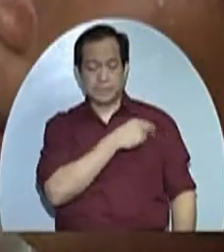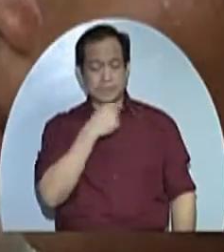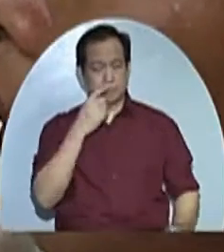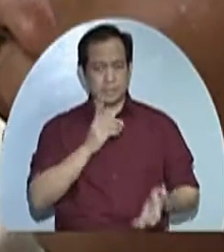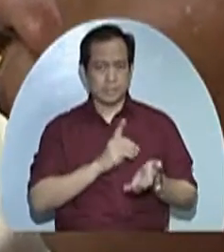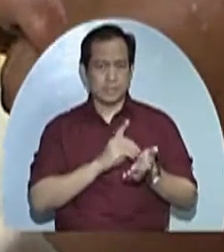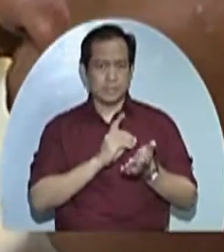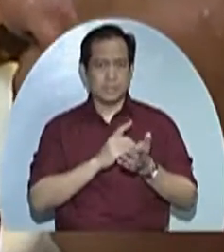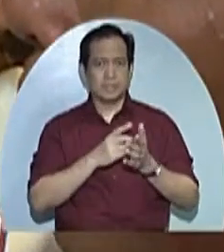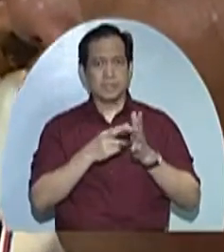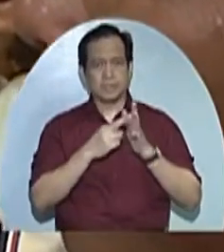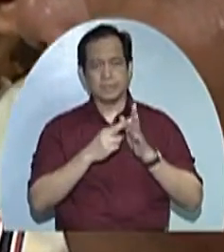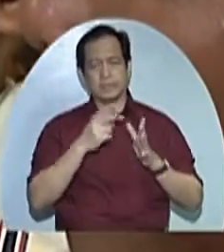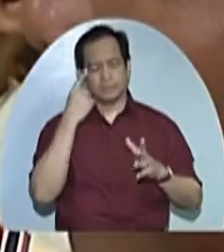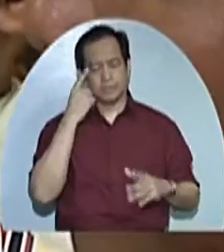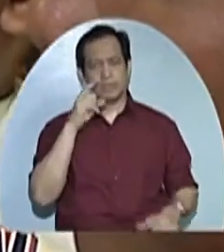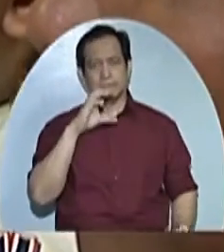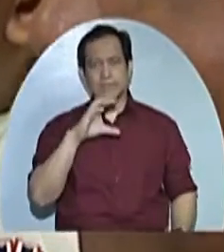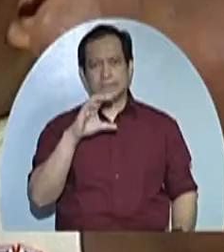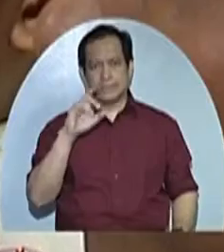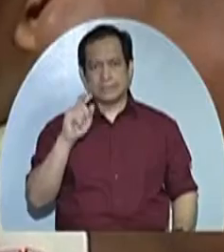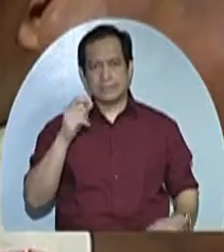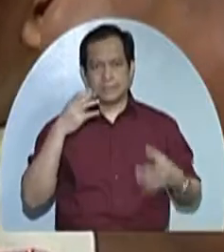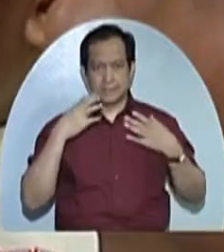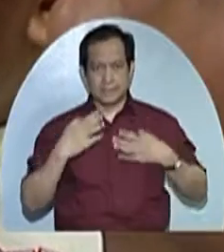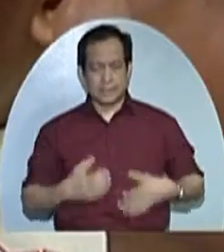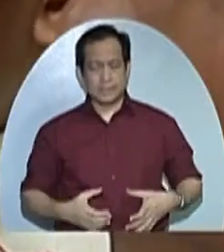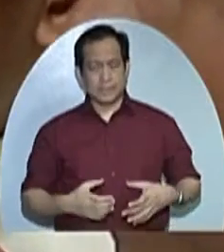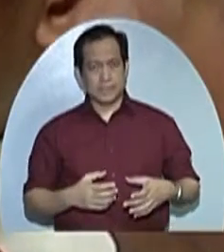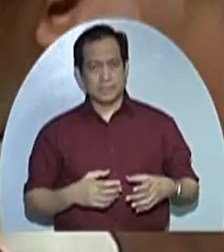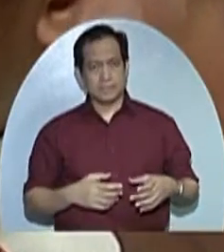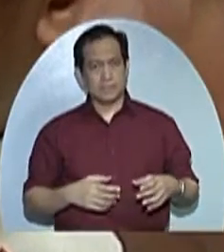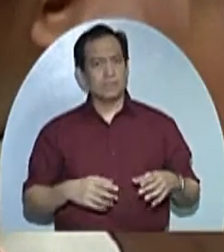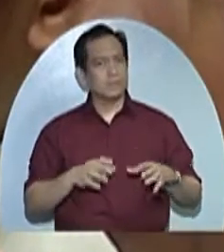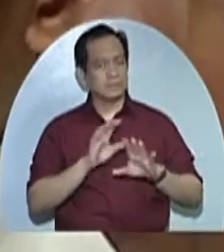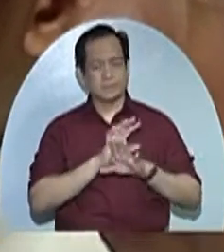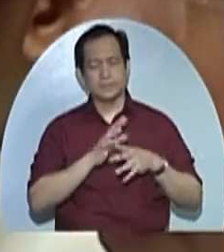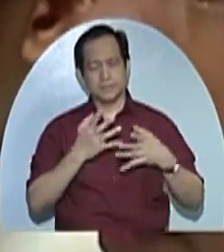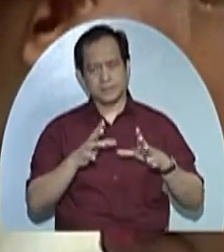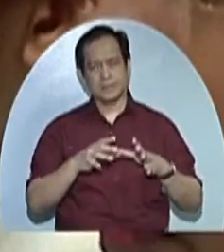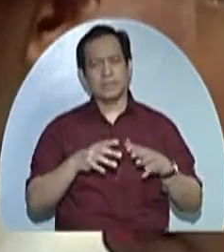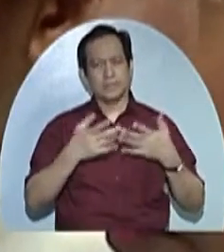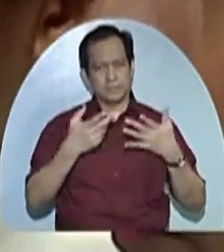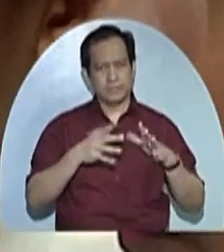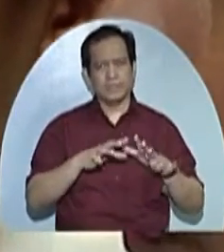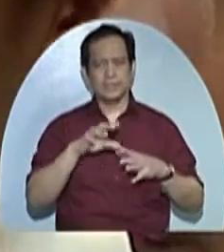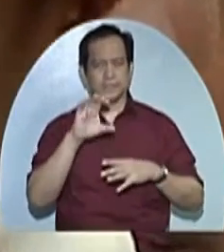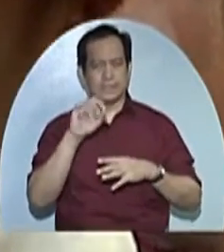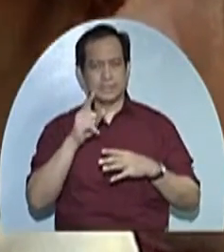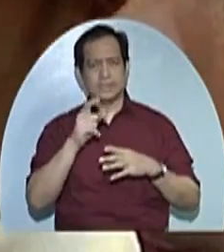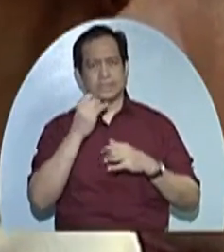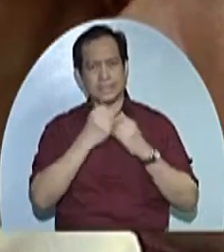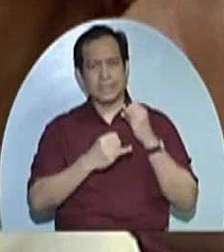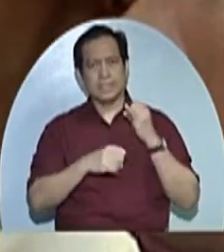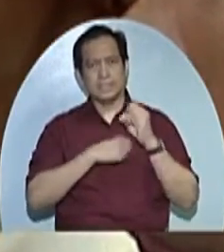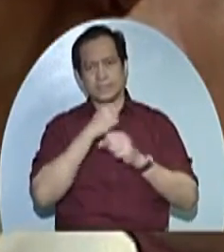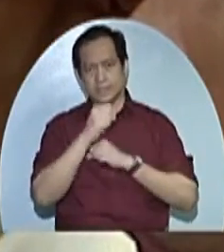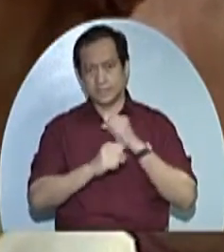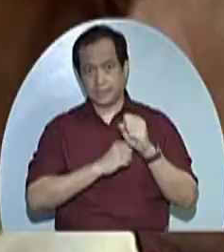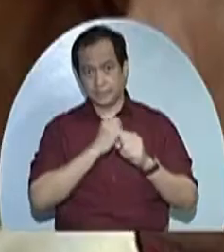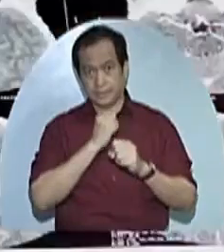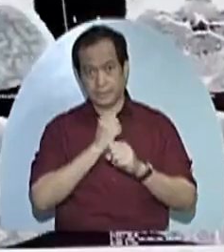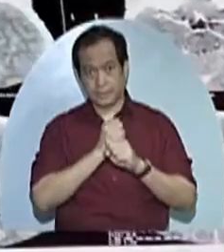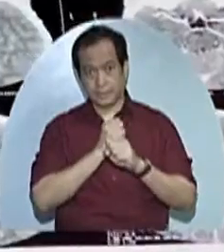Eh, nag-request sa amin ang doktor ng CT scan po. Hindi nyo na pa CT scan? Na CT scan po namin doon last year